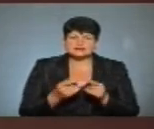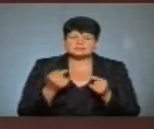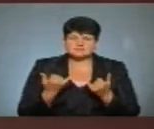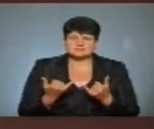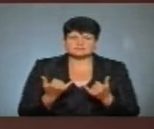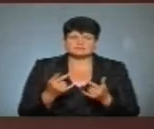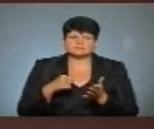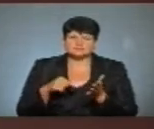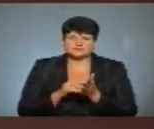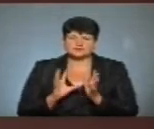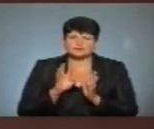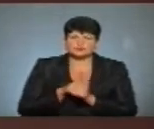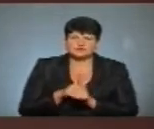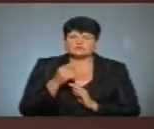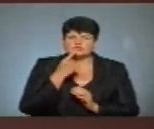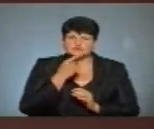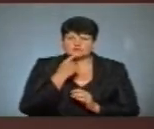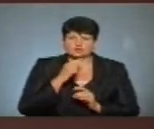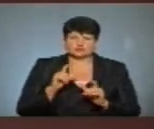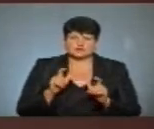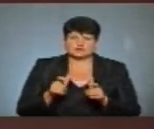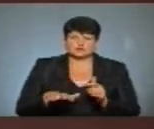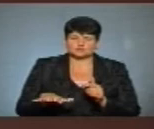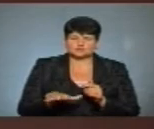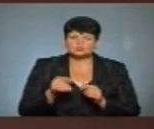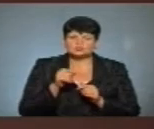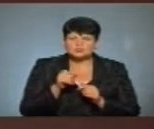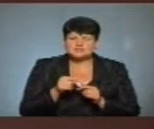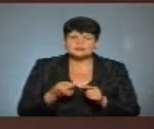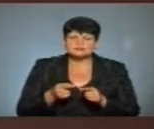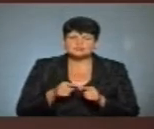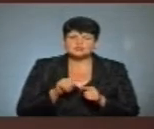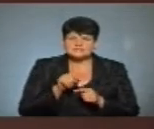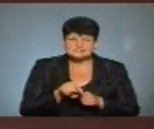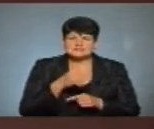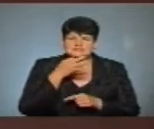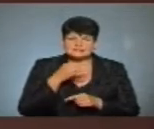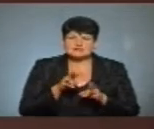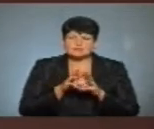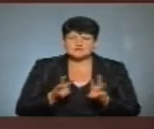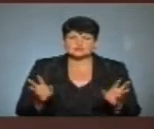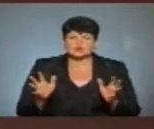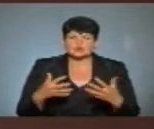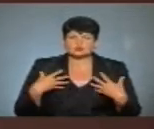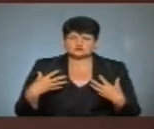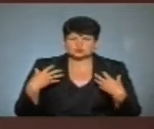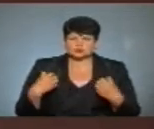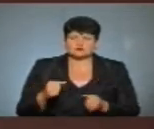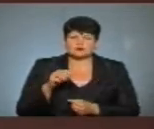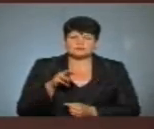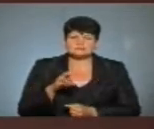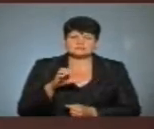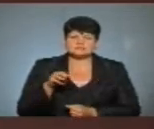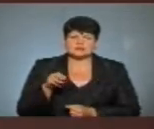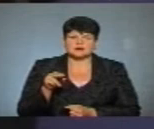населені пункти вноситимуть до червоної карантинної зони. Тоді про це під час брифінгу повідомив міністр охорони здоров'я Максим